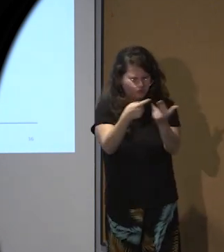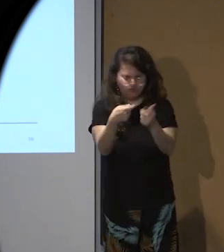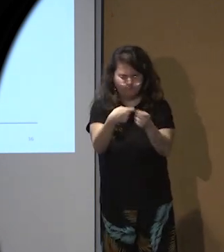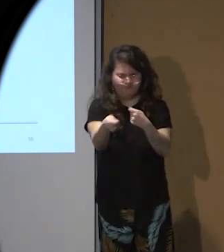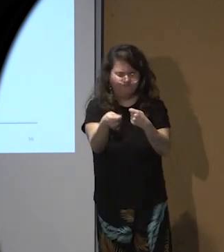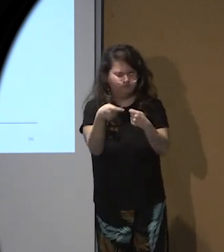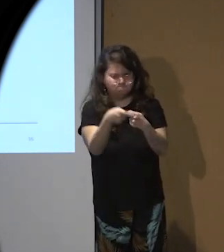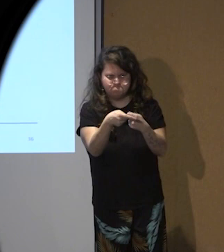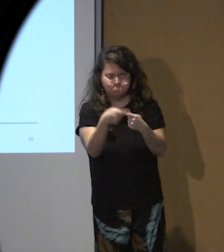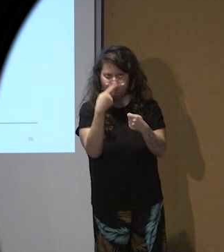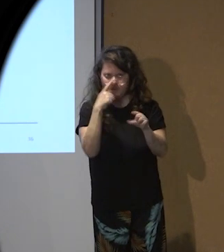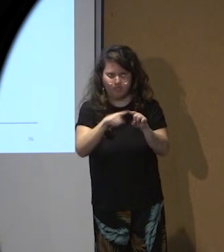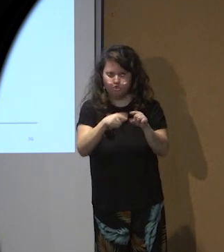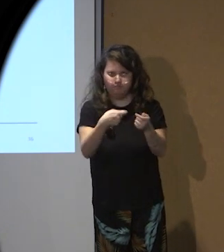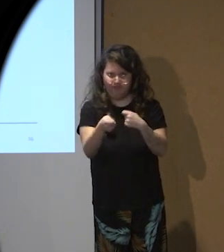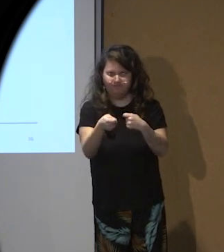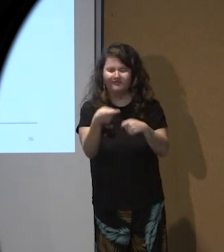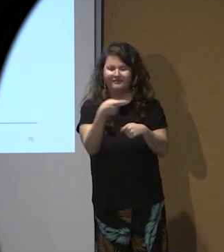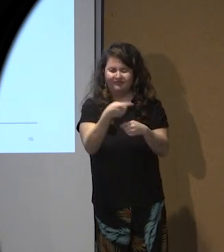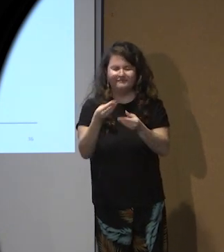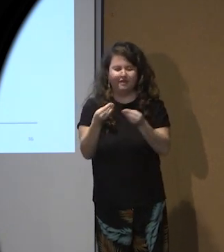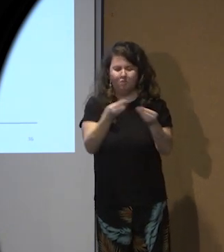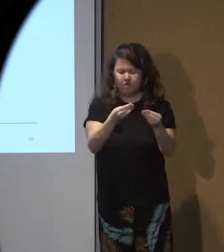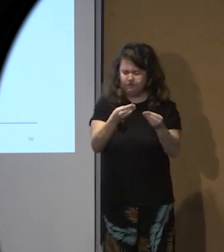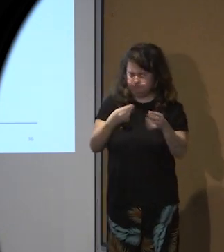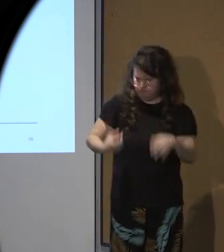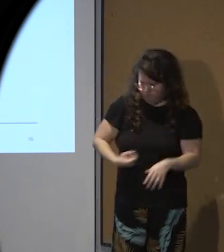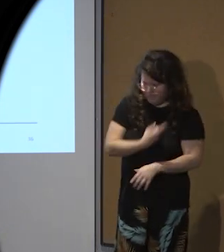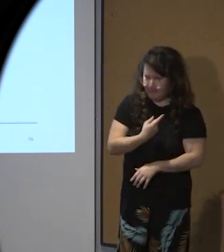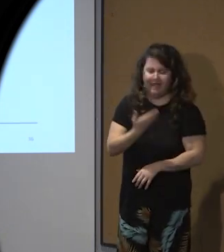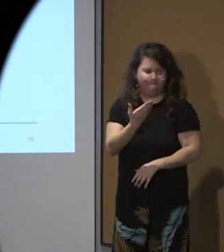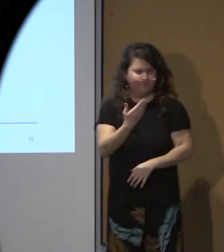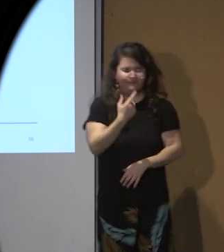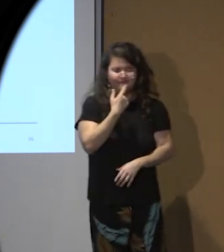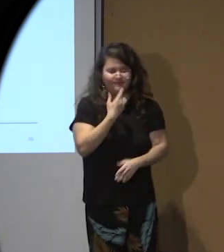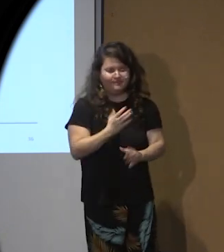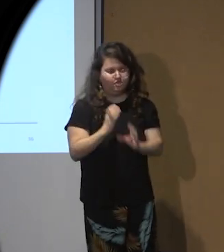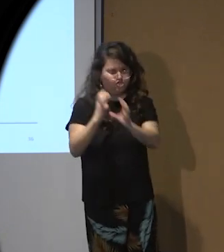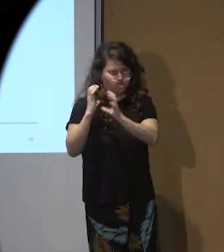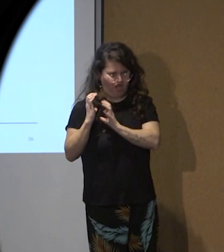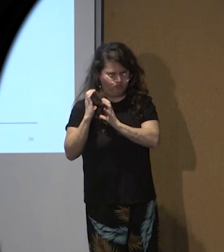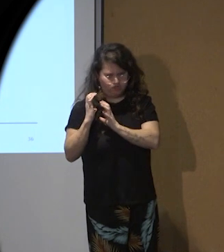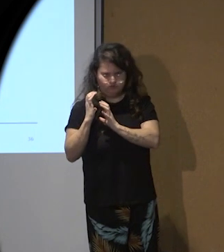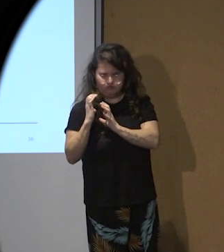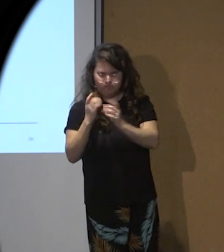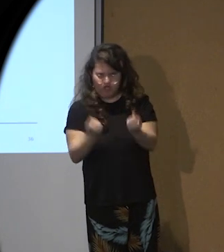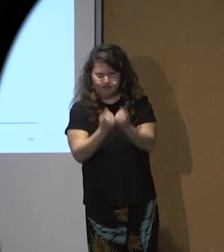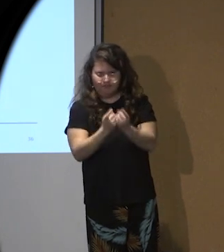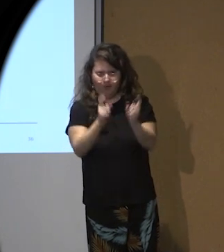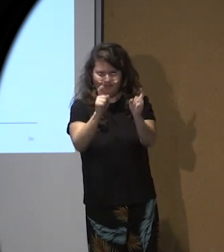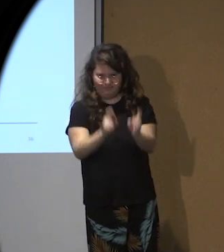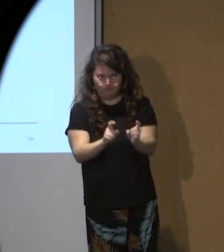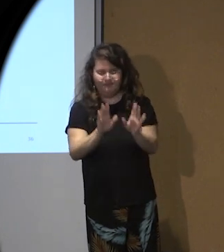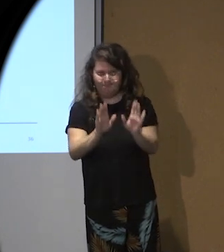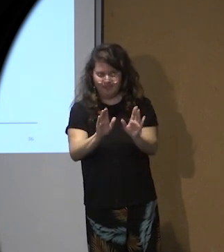le sportif est blessé, il va mal, on va diminuer la charge d'entraînement ou l'arrêter, mais on va aller chercher le grain de sable quelque part qui a fait que